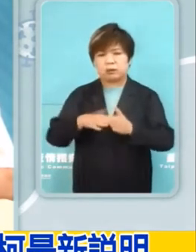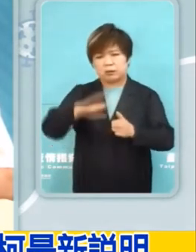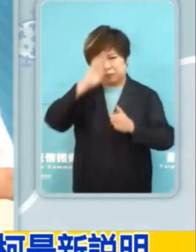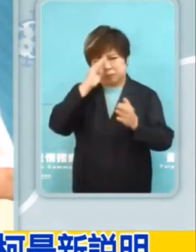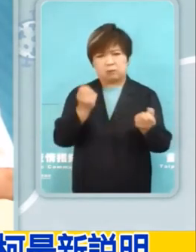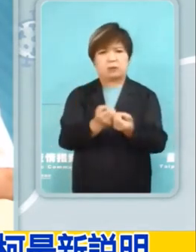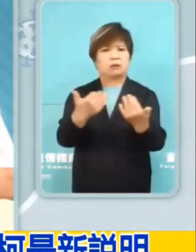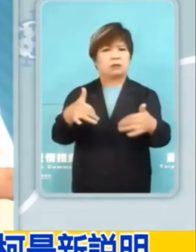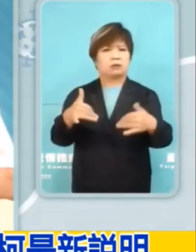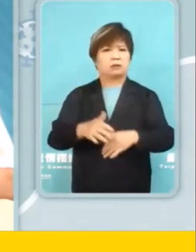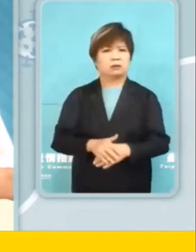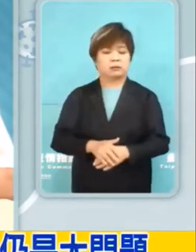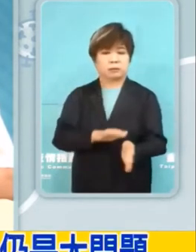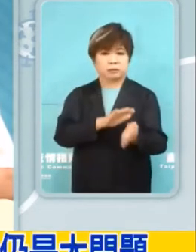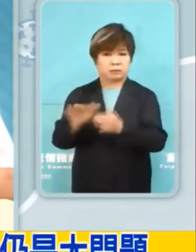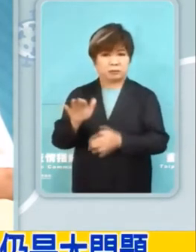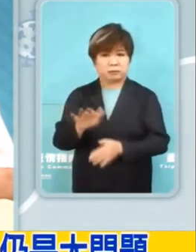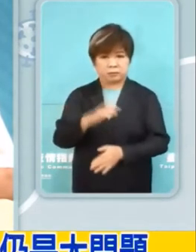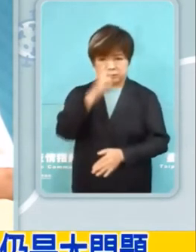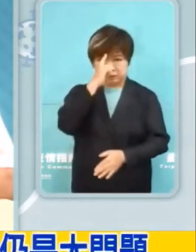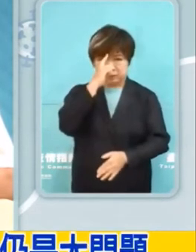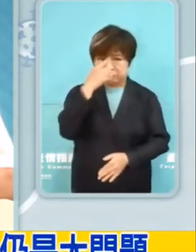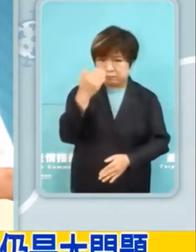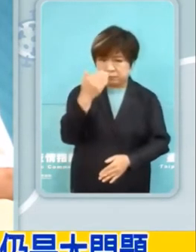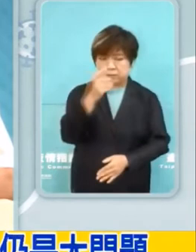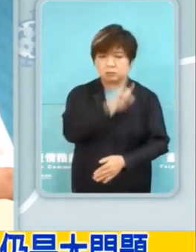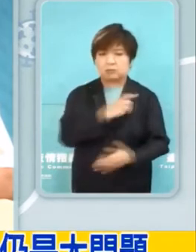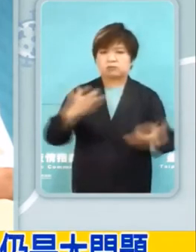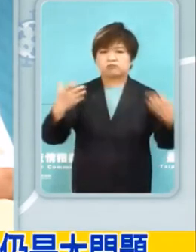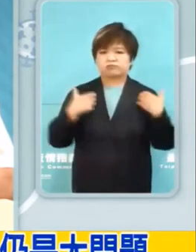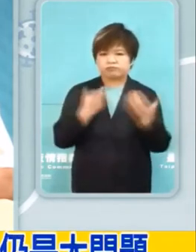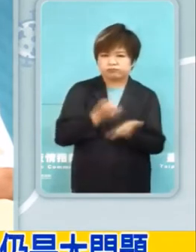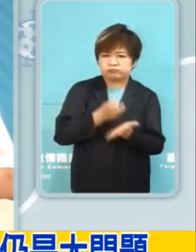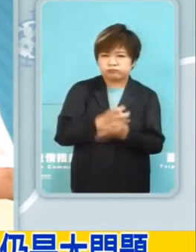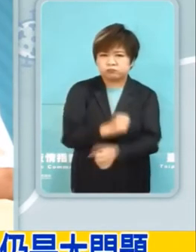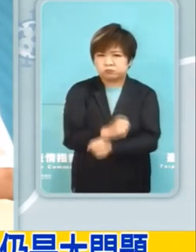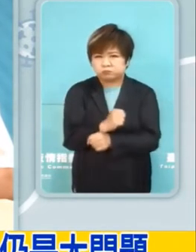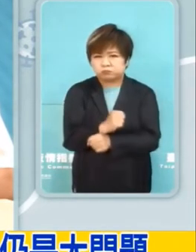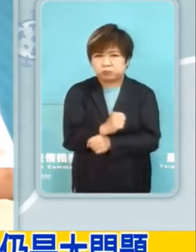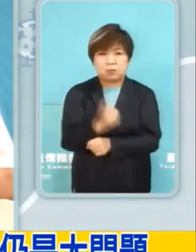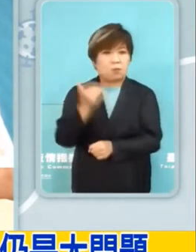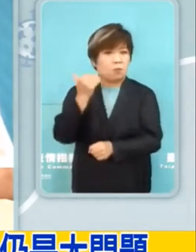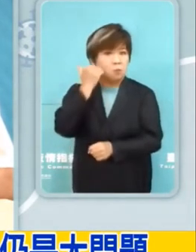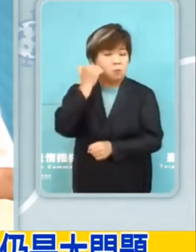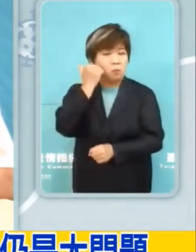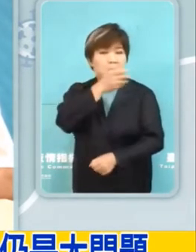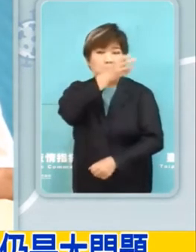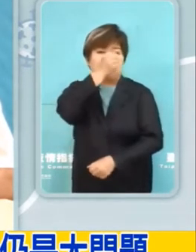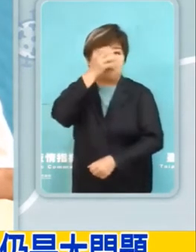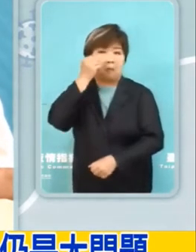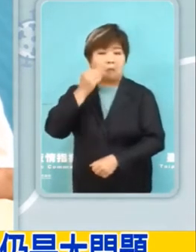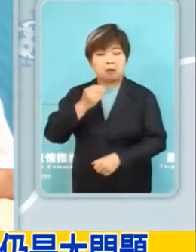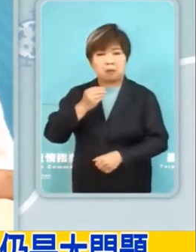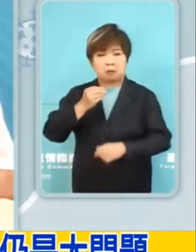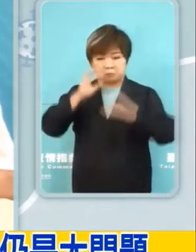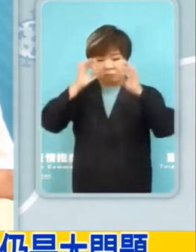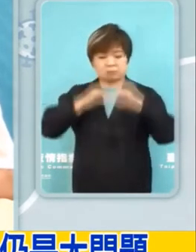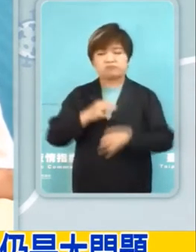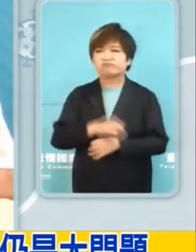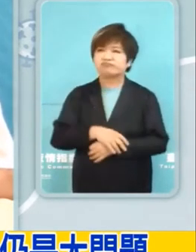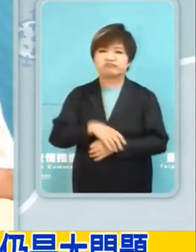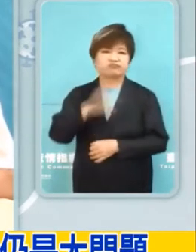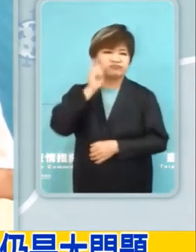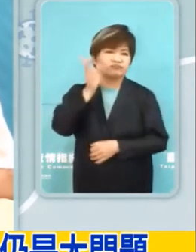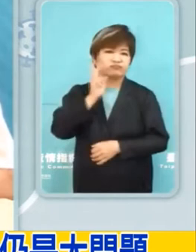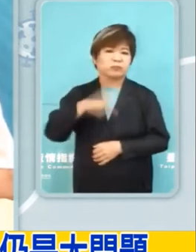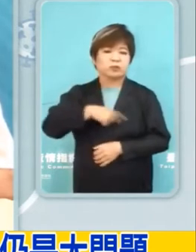那个九天的自主管理，如果他没有很严格的自我管理的话，还跑去吃